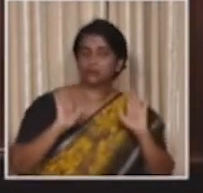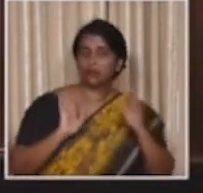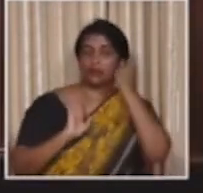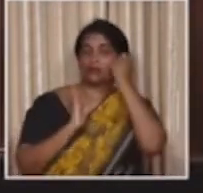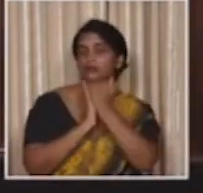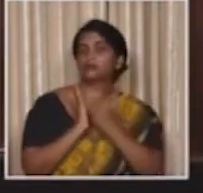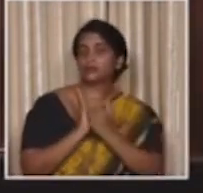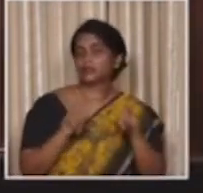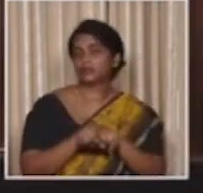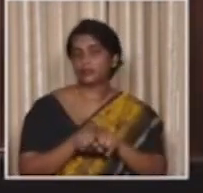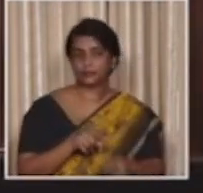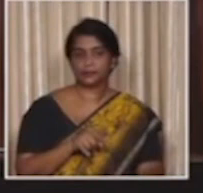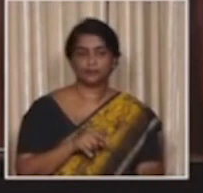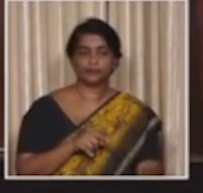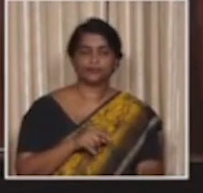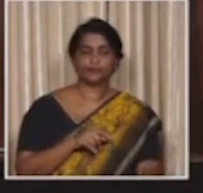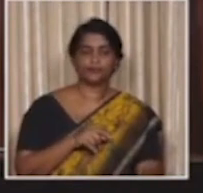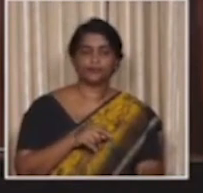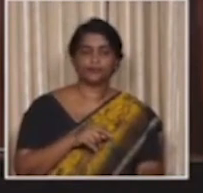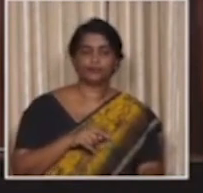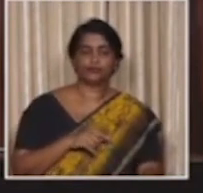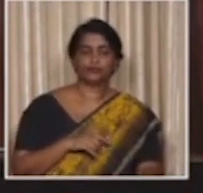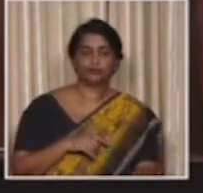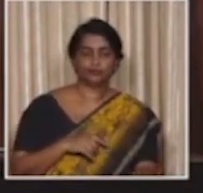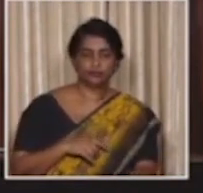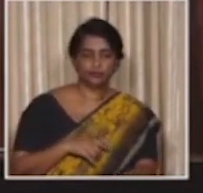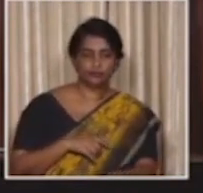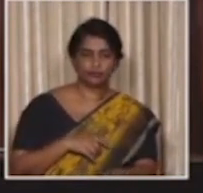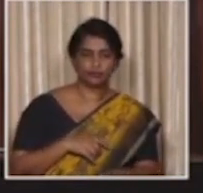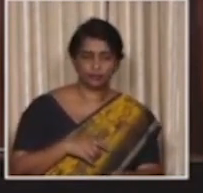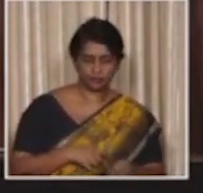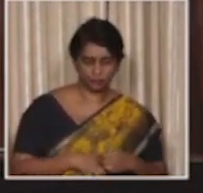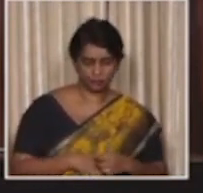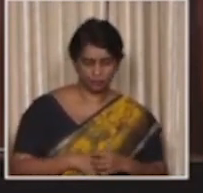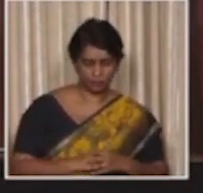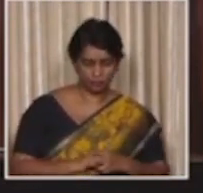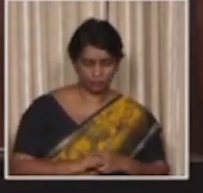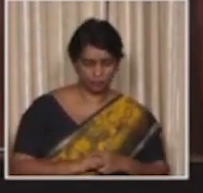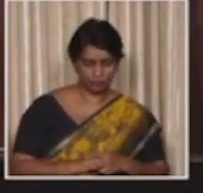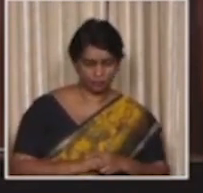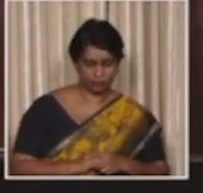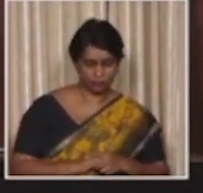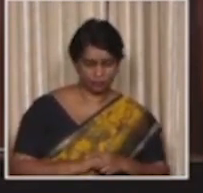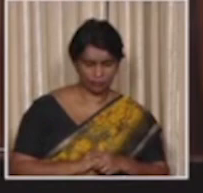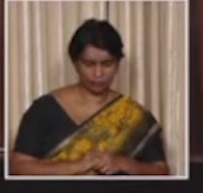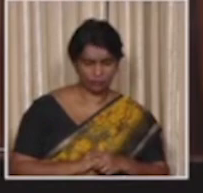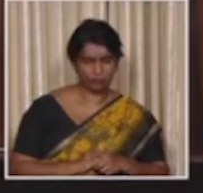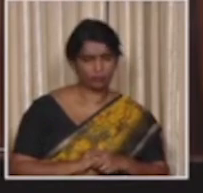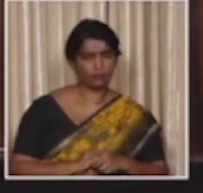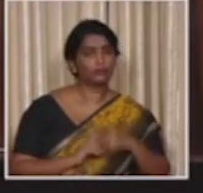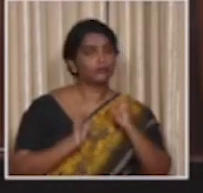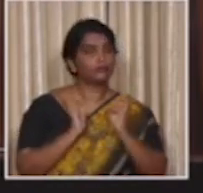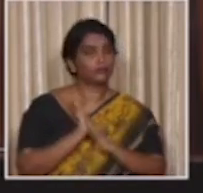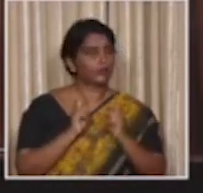It's a point of order. Yeah. It's a point of order. Oh, mudalla muttuma. ගරු කතානායකතුමනි, ඊයේ මුදල් කාර්ක සභාවේදී